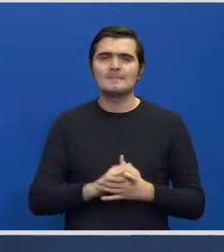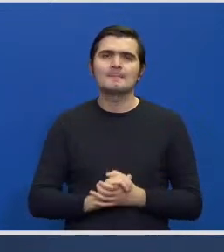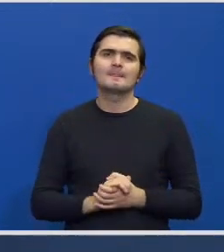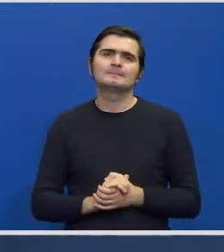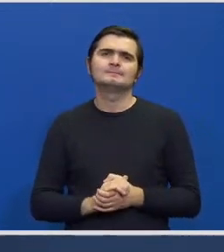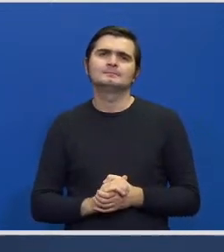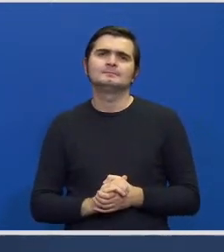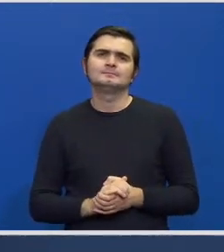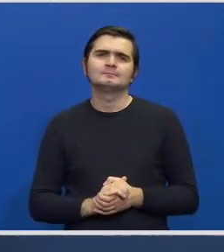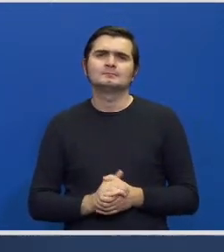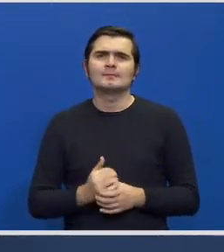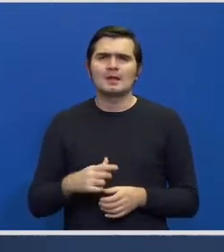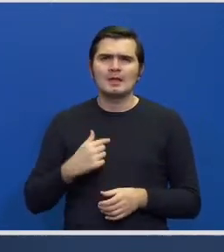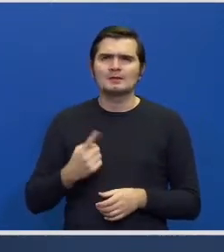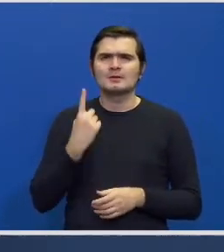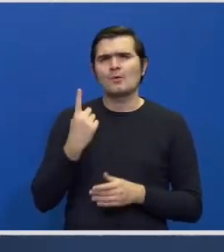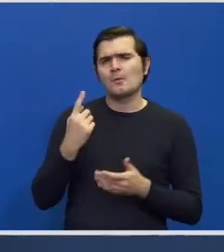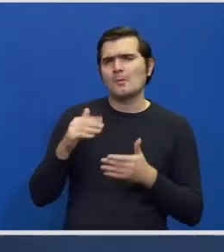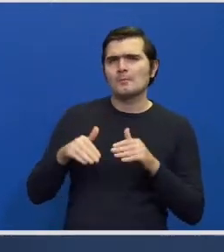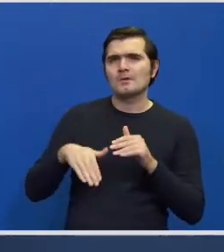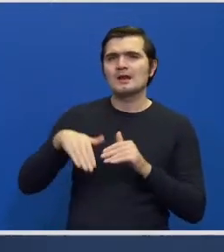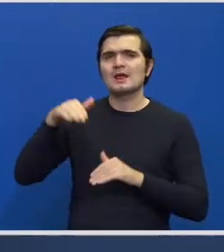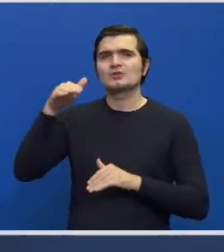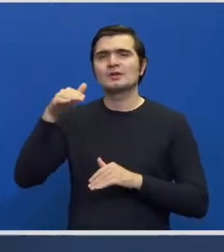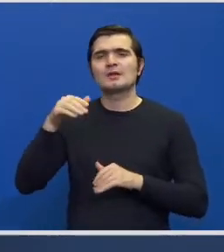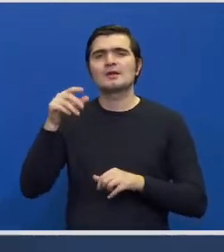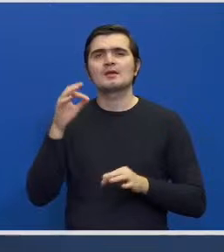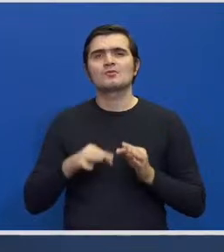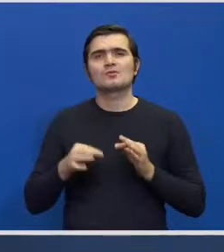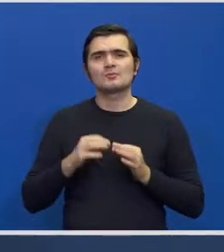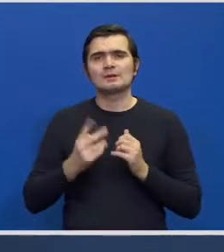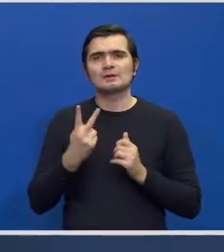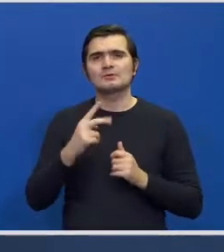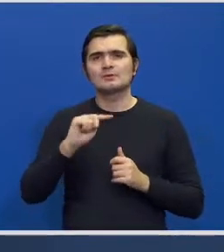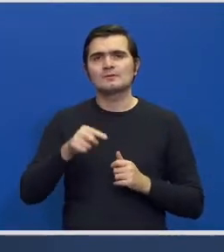1552,1 miliarde de lei. O creștere